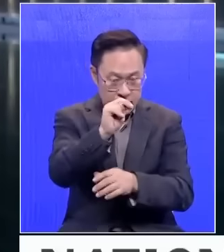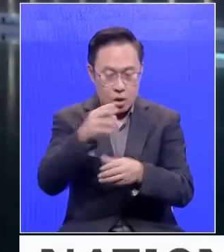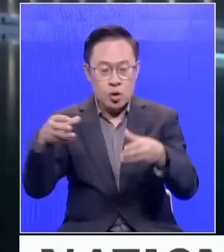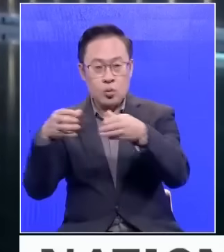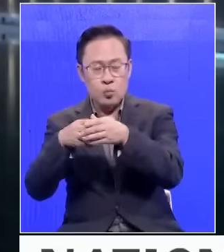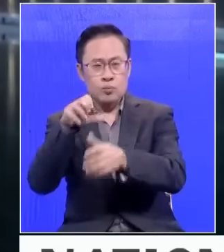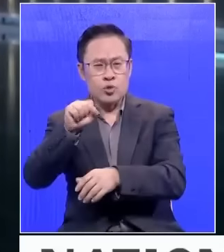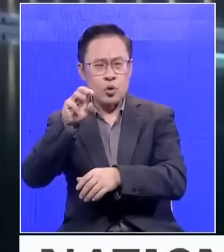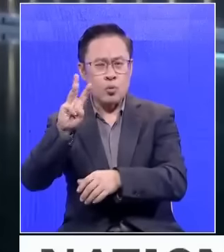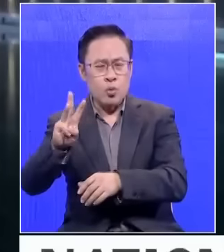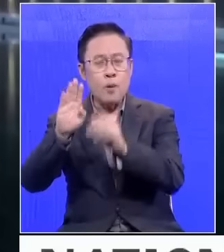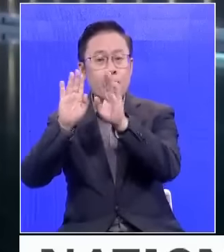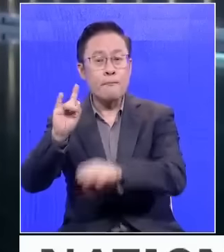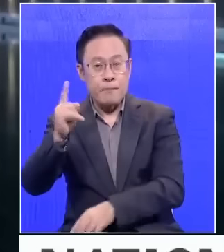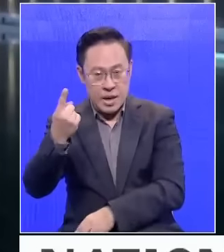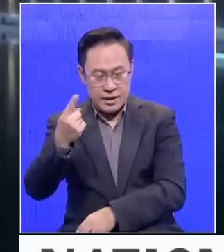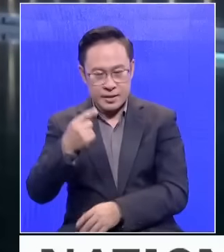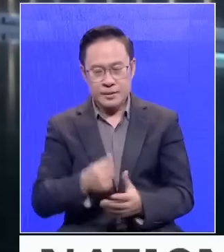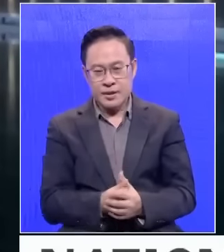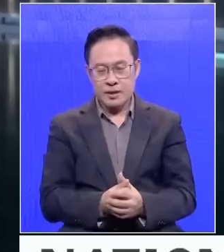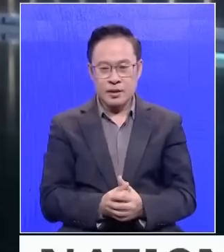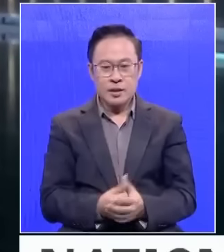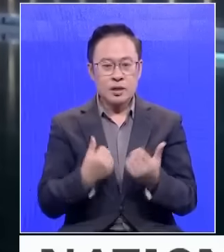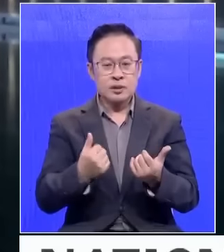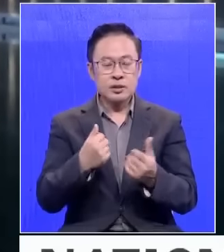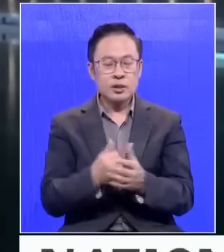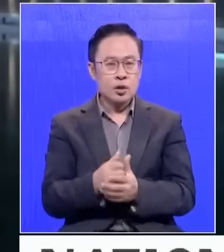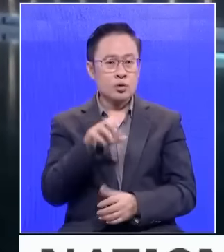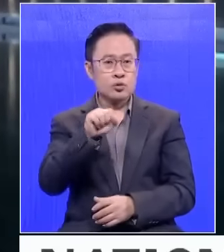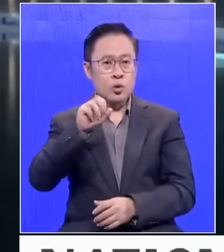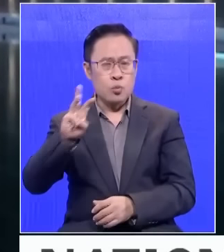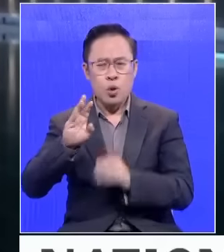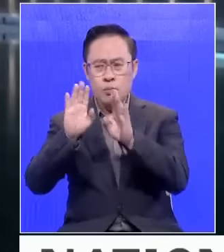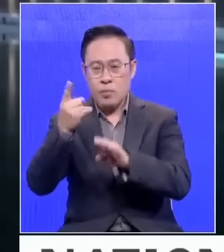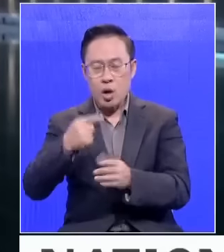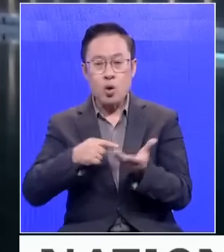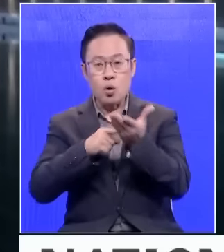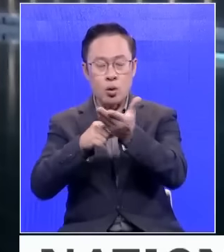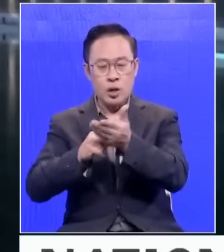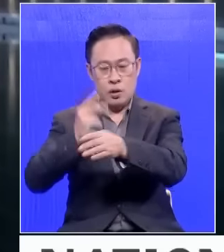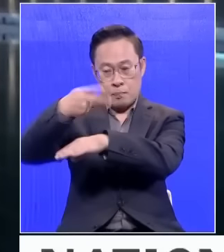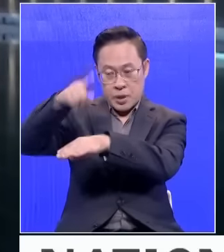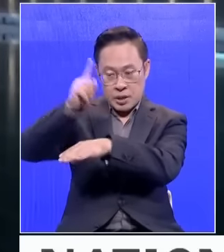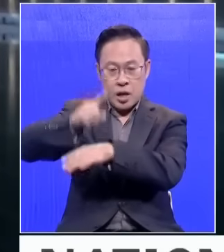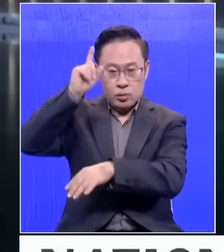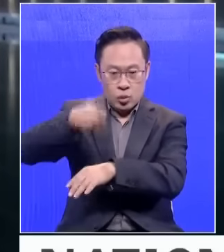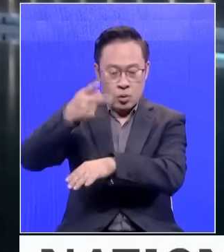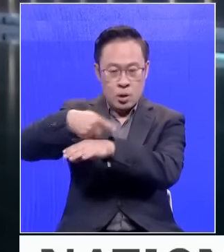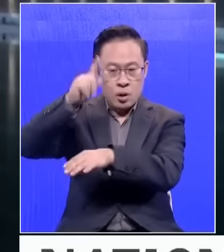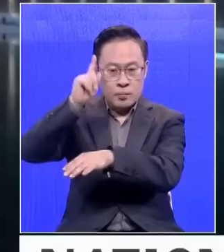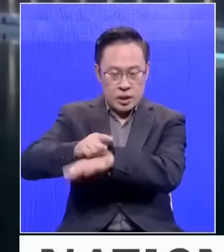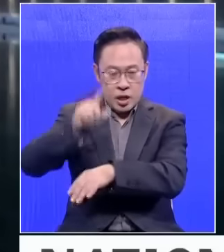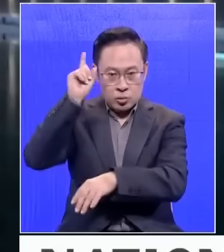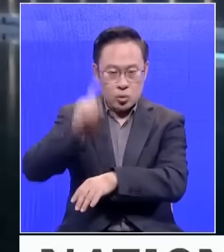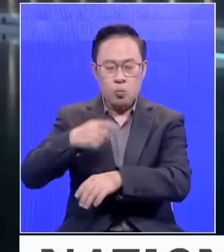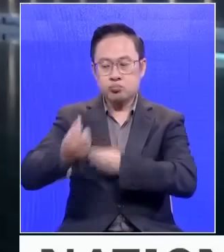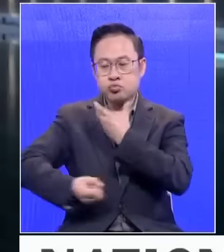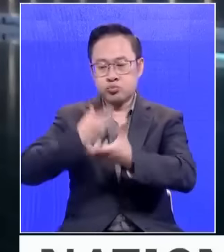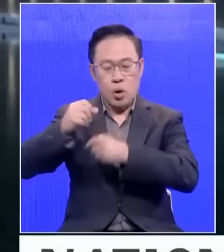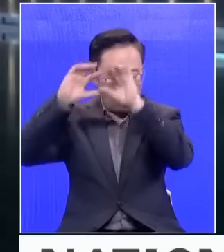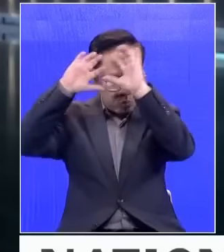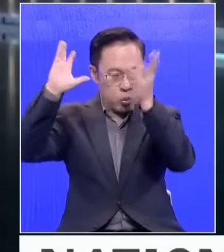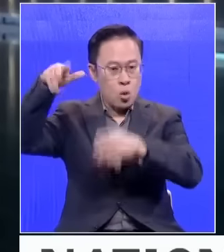าได้แสดงวิสัยทัศน์7นาทีนะครับแต่ว่าตัวแทนของสวสายสีน้ำเงินเห็นว่า5นาทีนั้นก็เพียงพอแล้วทำให้ต้องมีการ